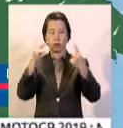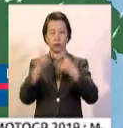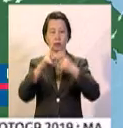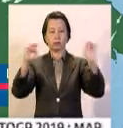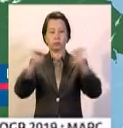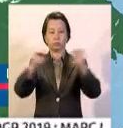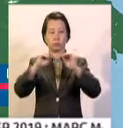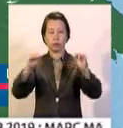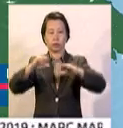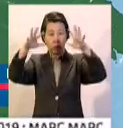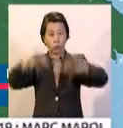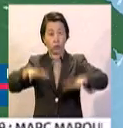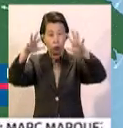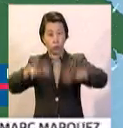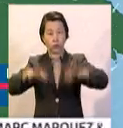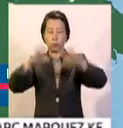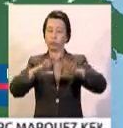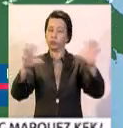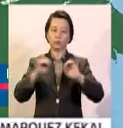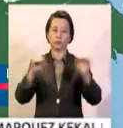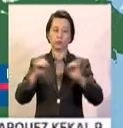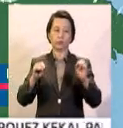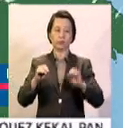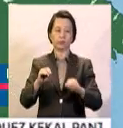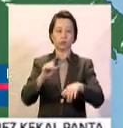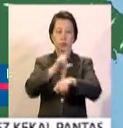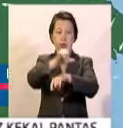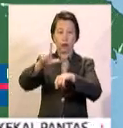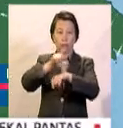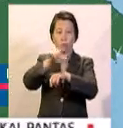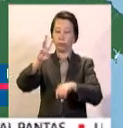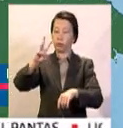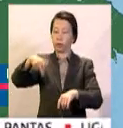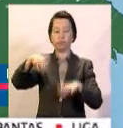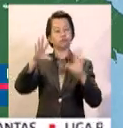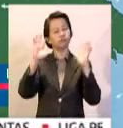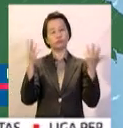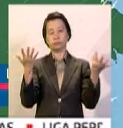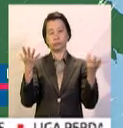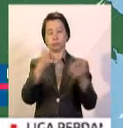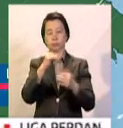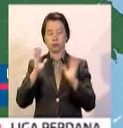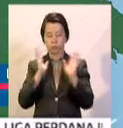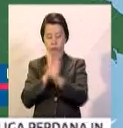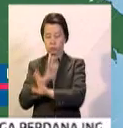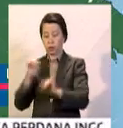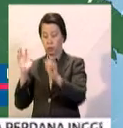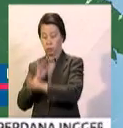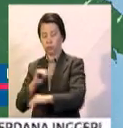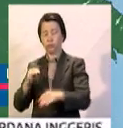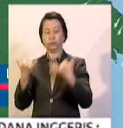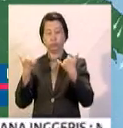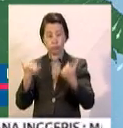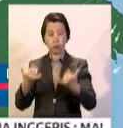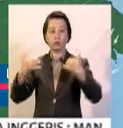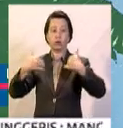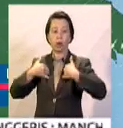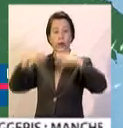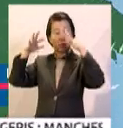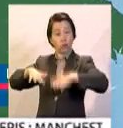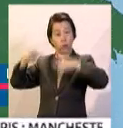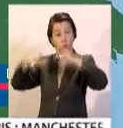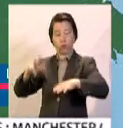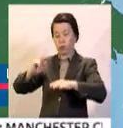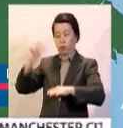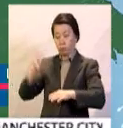tiada hujan di kesemua bahagian termasuk wilayah Persekutuan Labuan. Namun begitu, di negeri Sarawak pula ketika ini hujan berseteribut